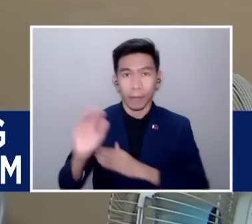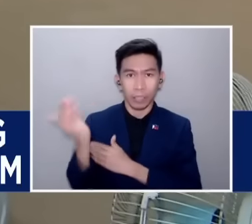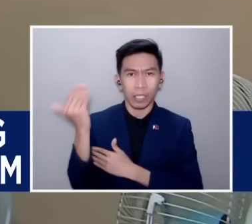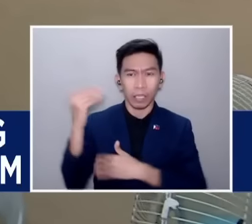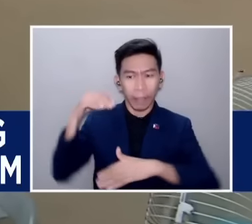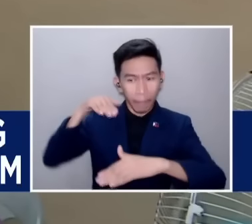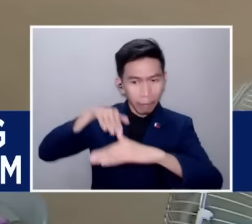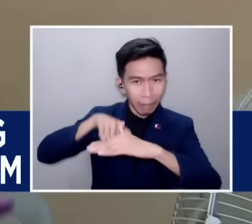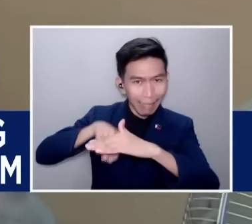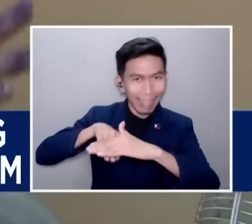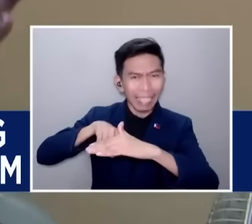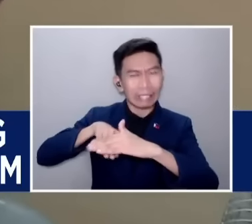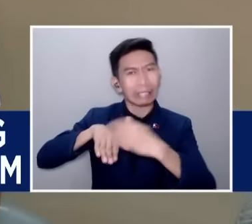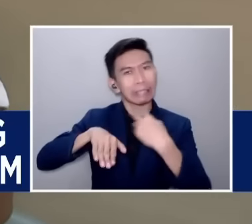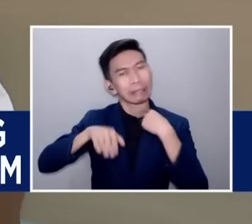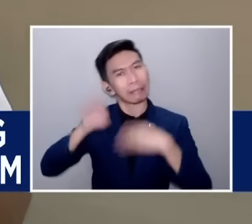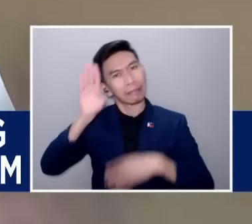bandang alas 2,